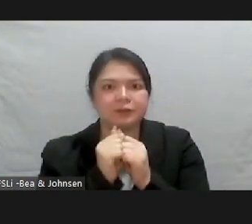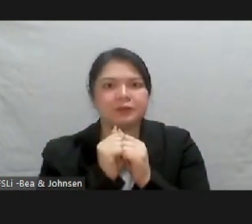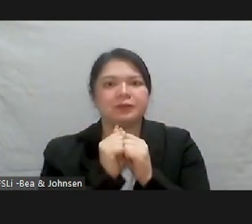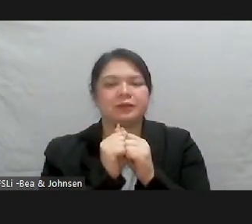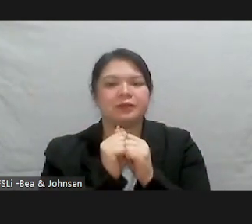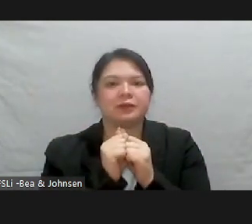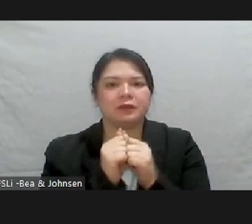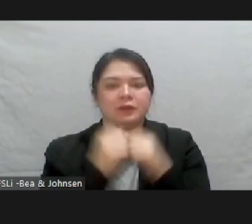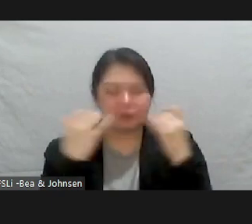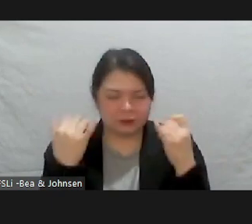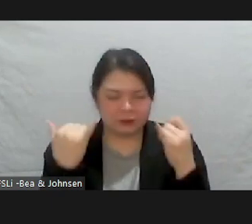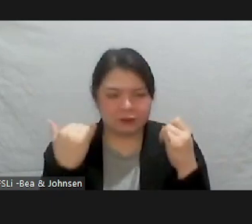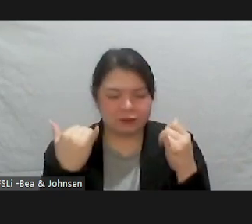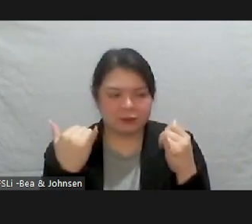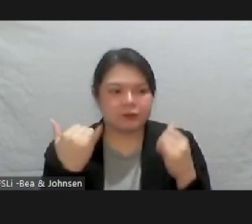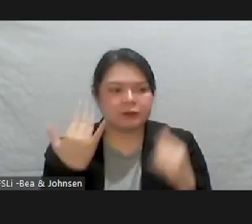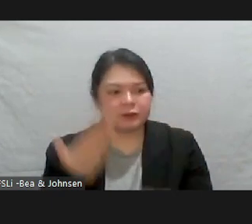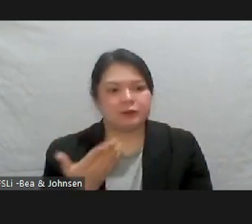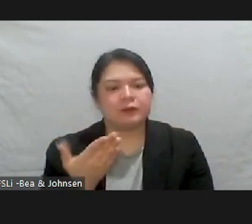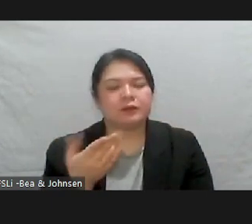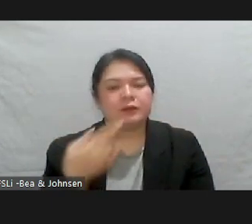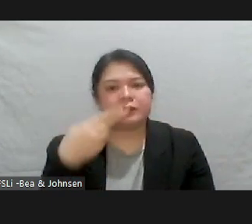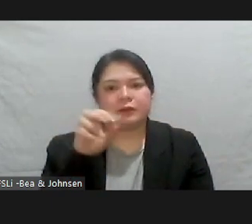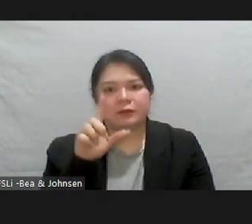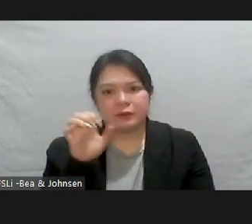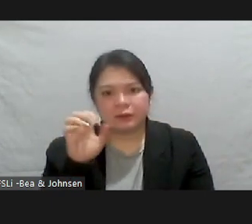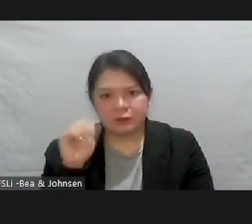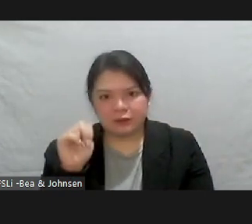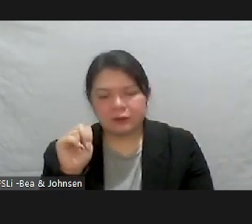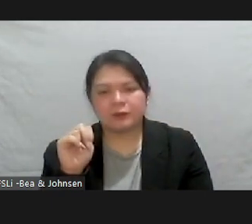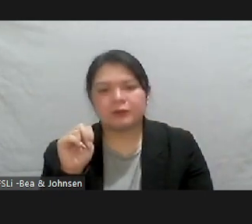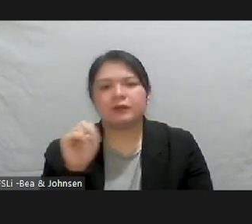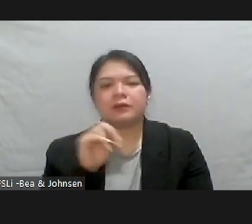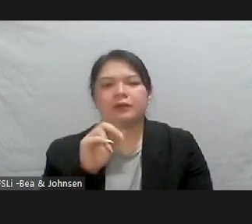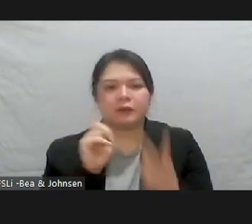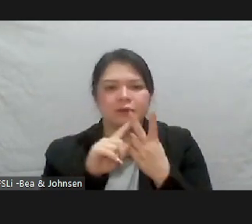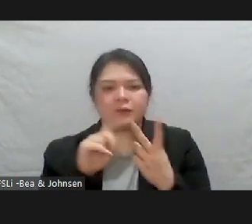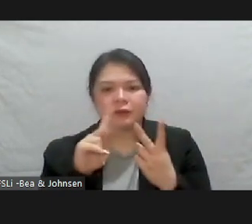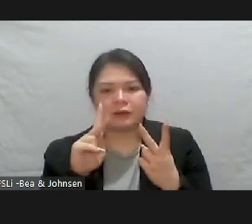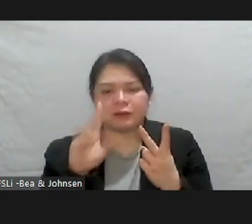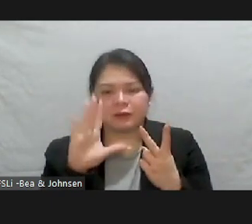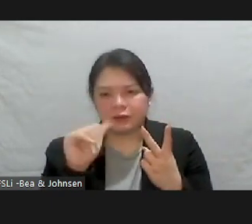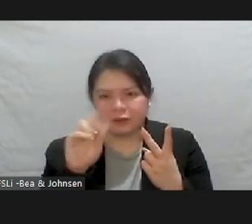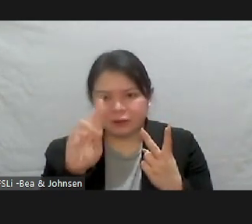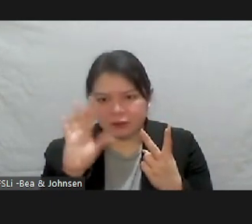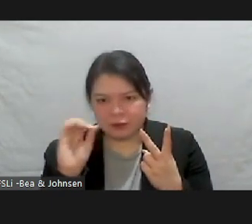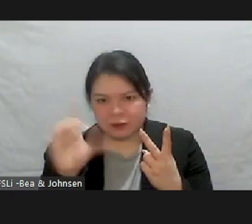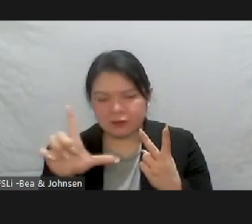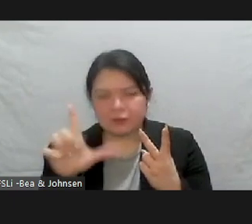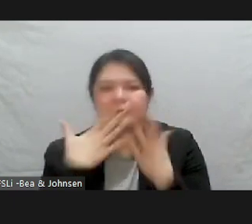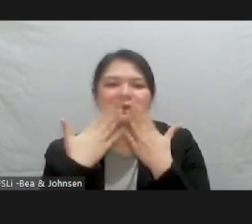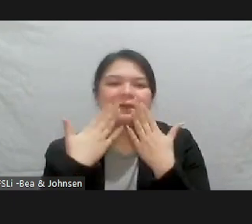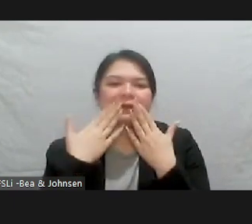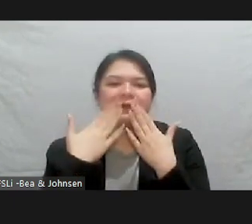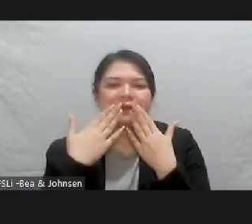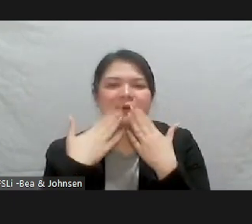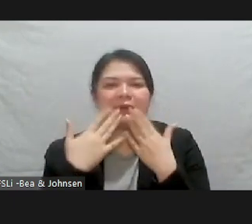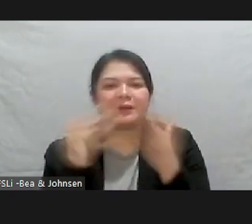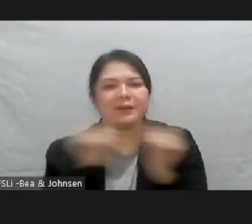Kaipang, particular si Ate Helen Abara at si Carol. Okay. Maraming salamat din sa